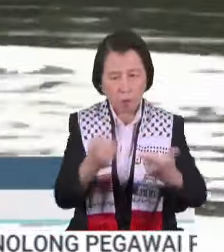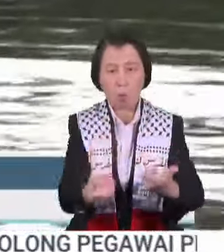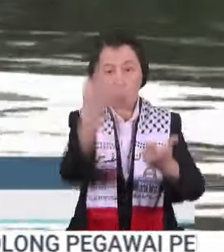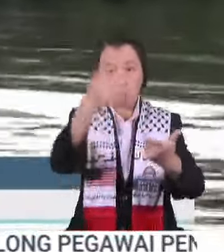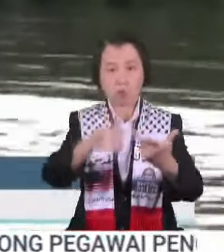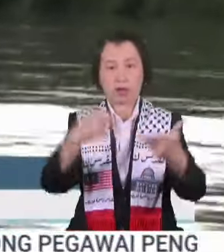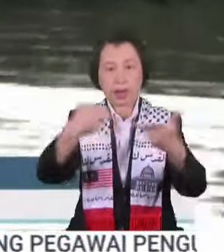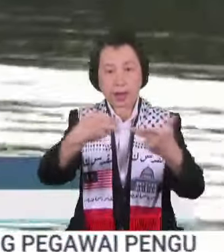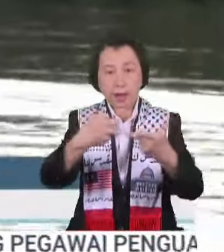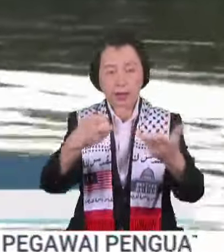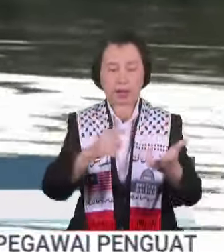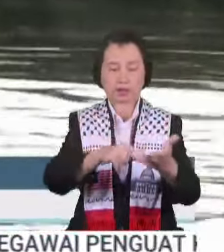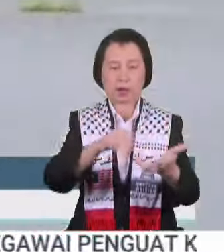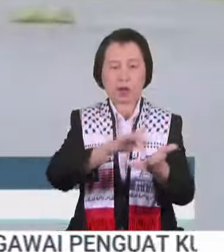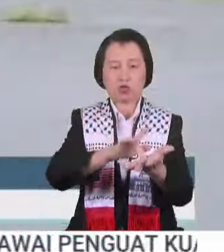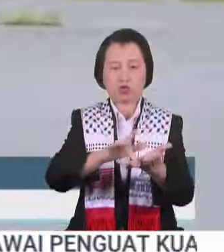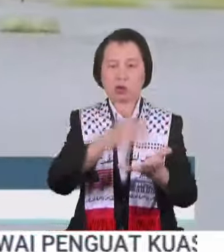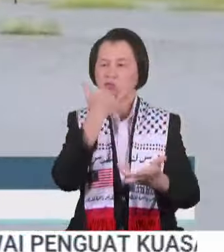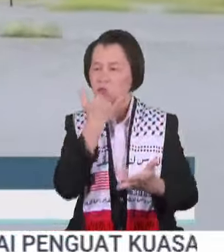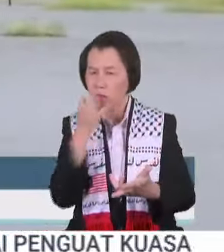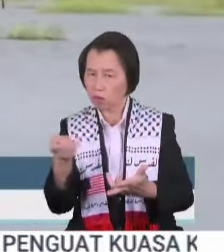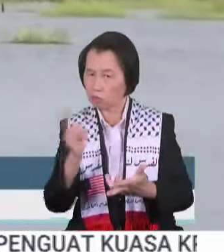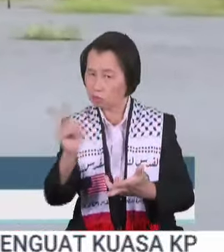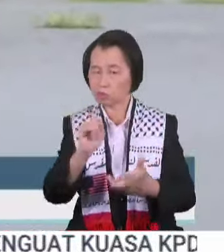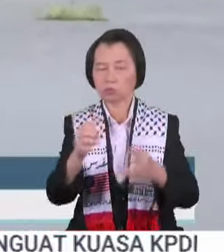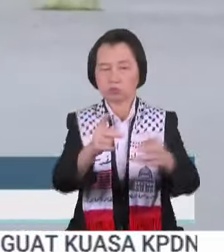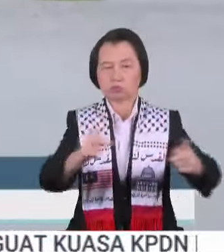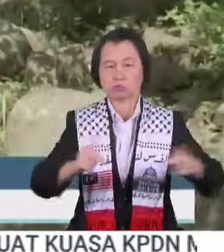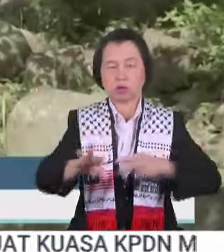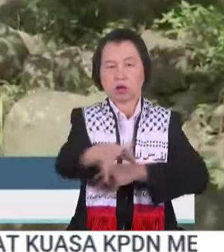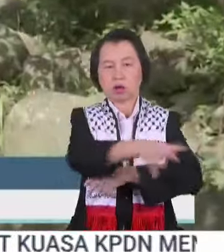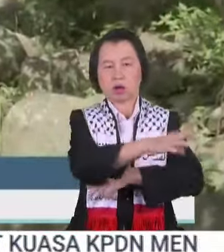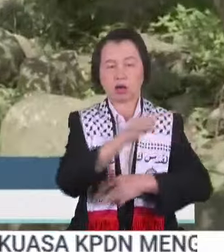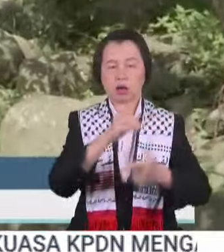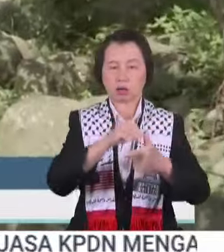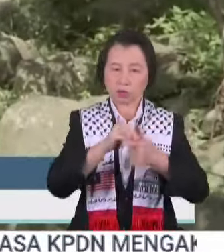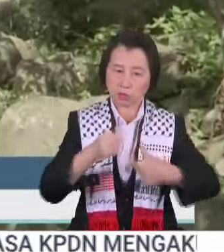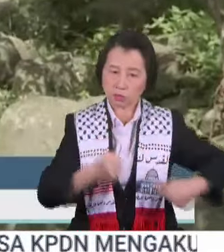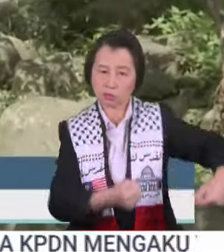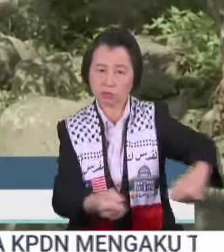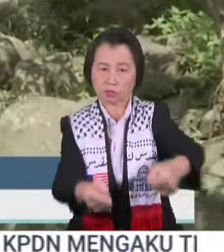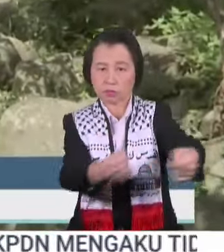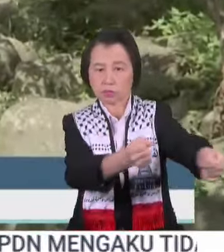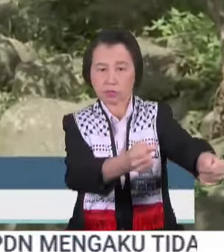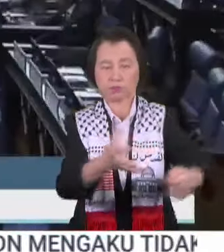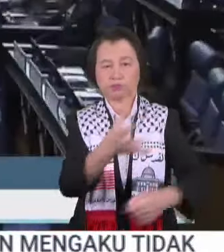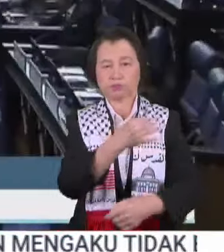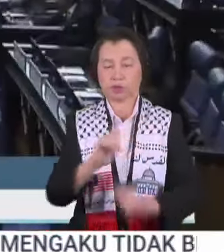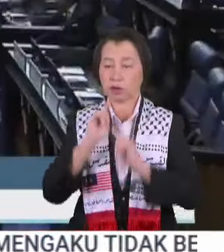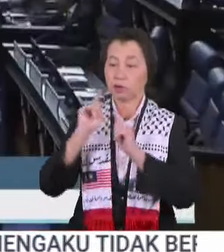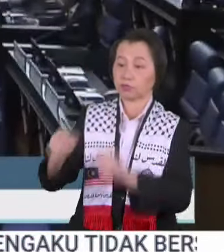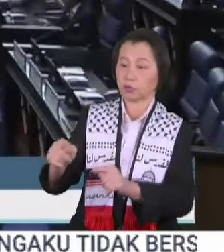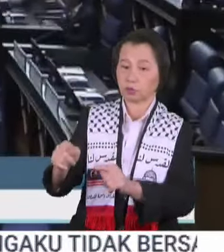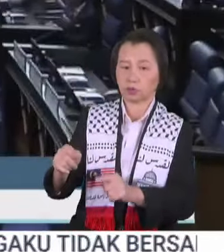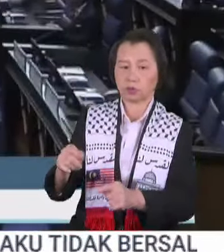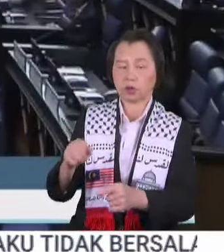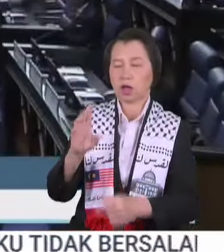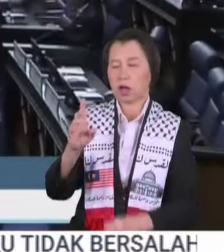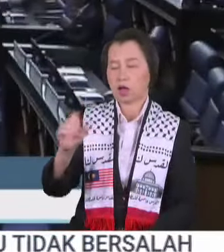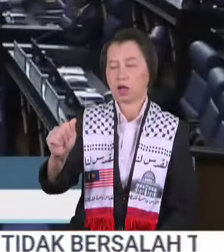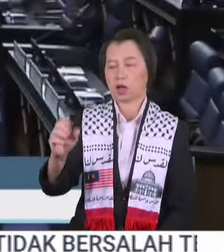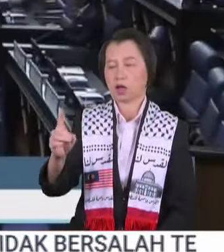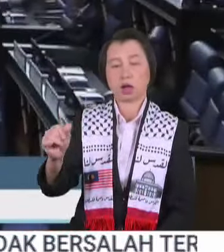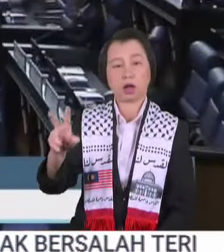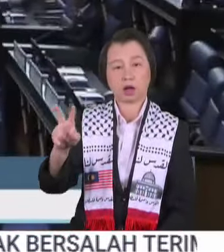elektrik mahupun ubat-ubatan terlarang di kawasan perairan umum atau sungai. Sementara itu, menjawab soalan tambahan ADUN